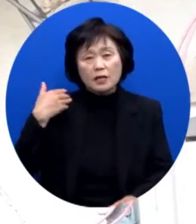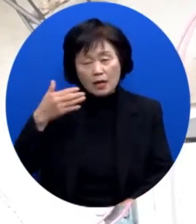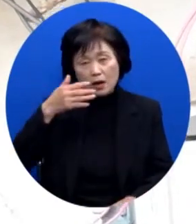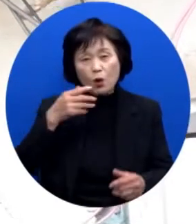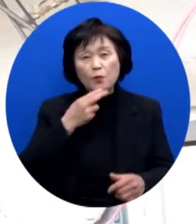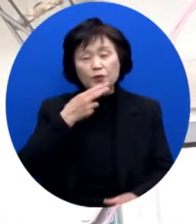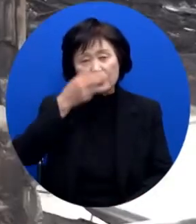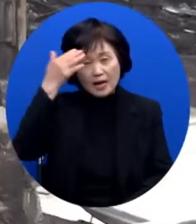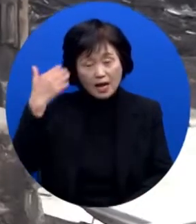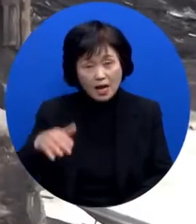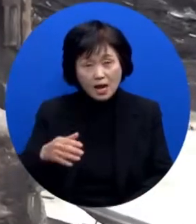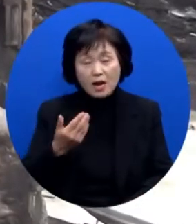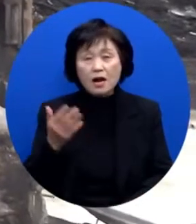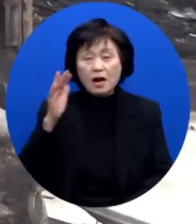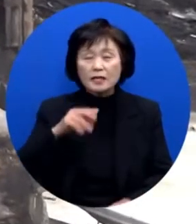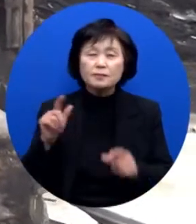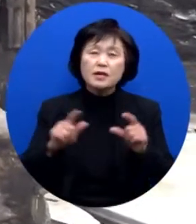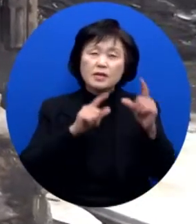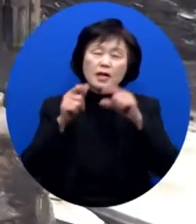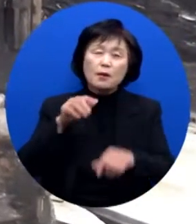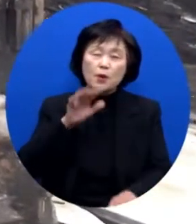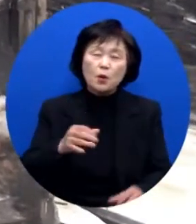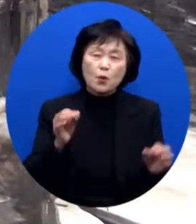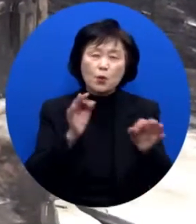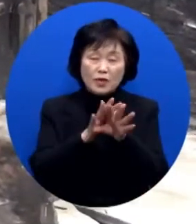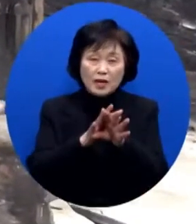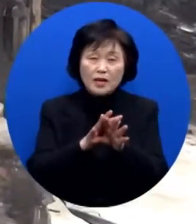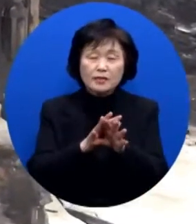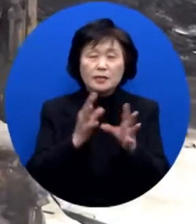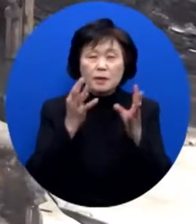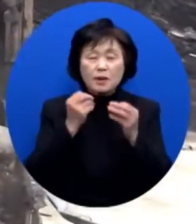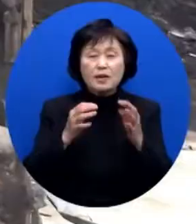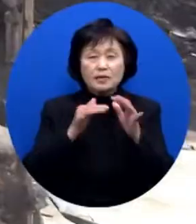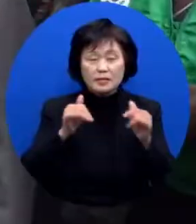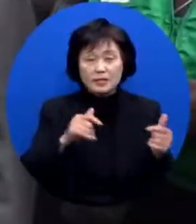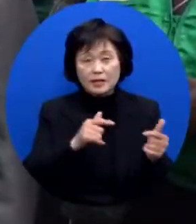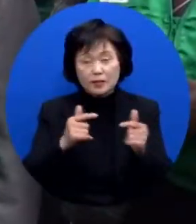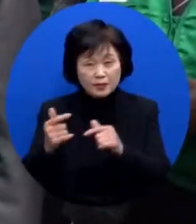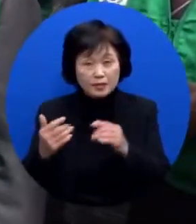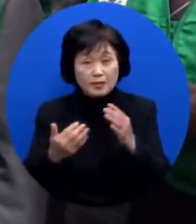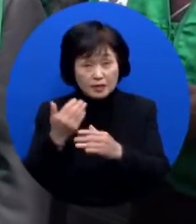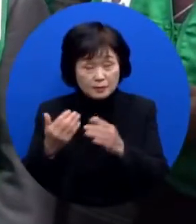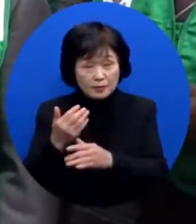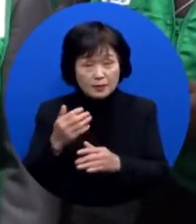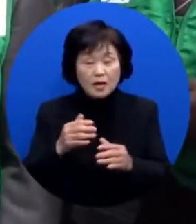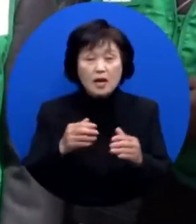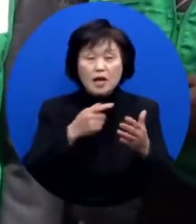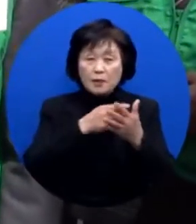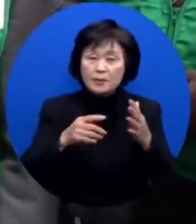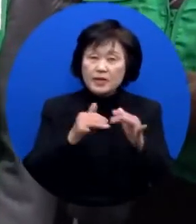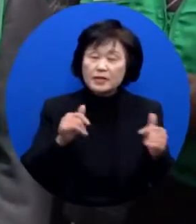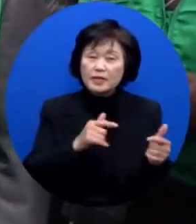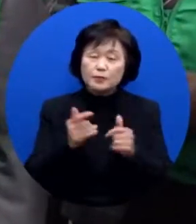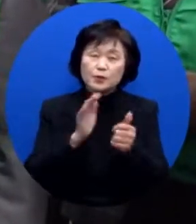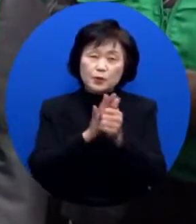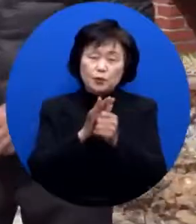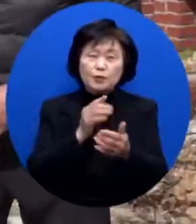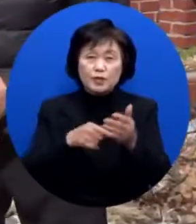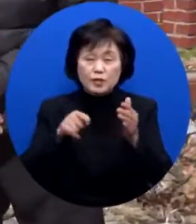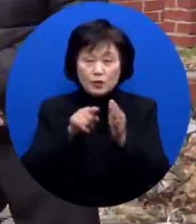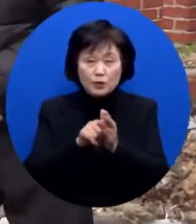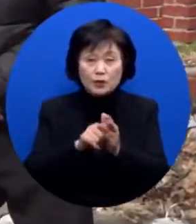하지만 삶의 터전을 잃은 수많은 이재민들이 발생했습니다 이들을 돕기 위해 한국교회 주요 교단들이